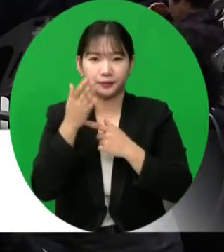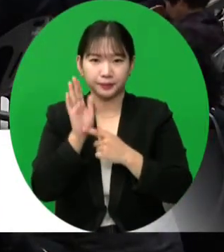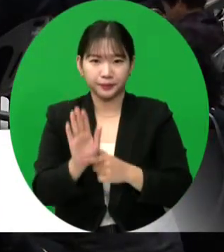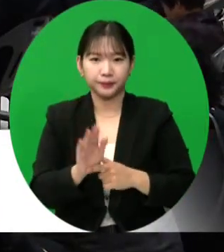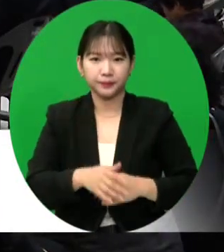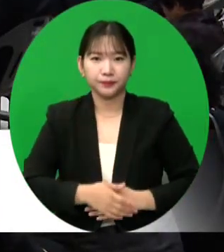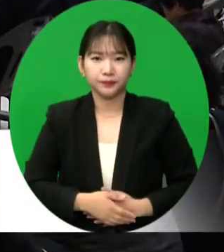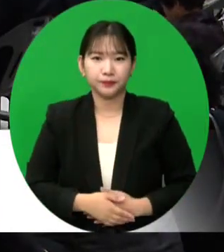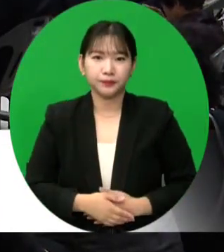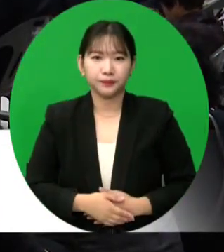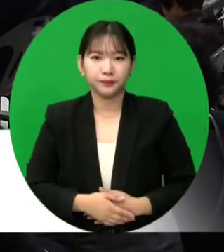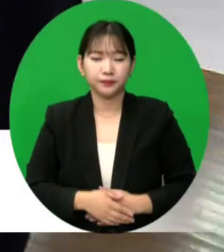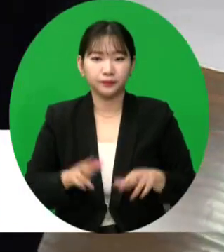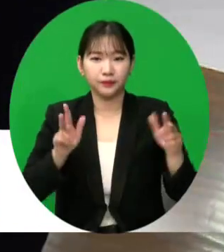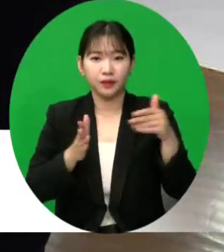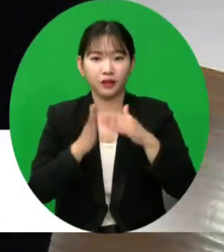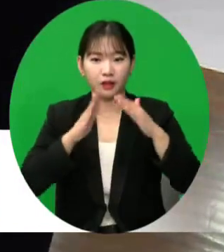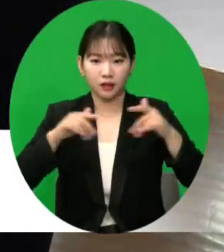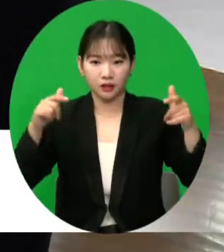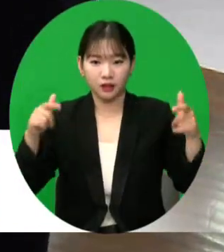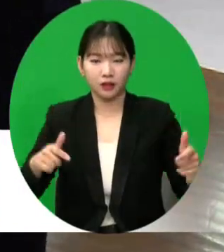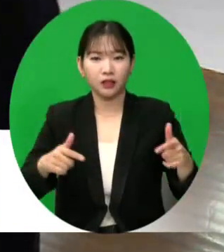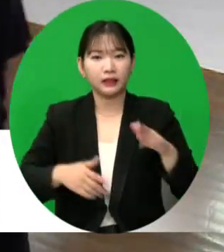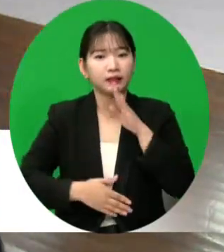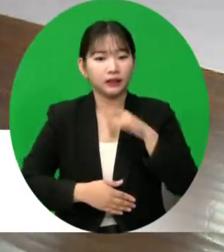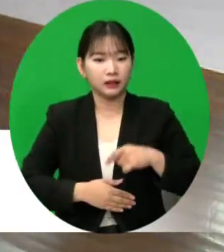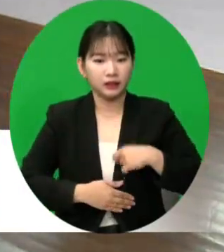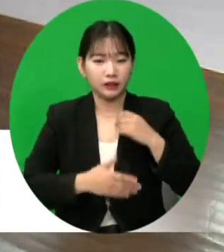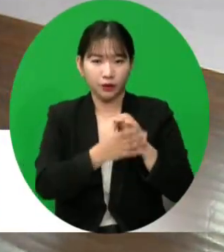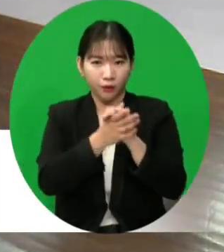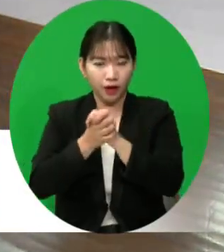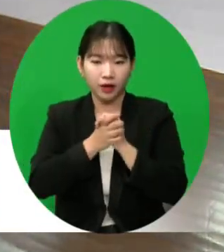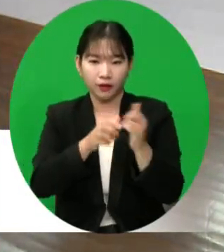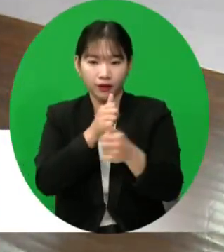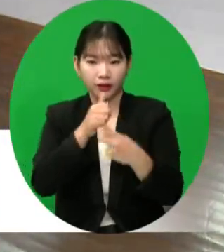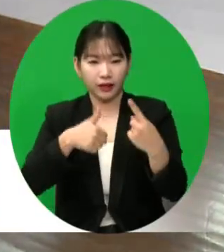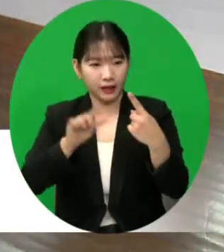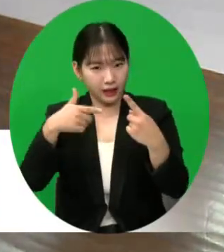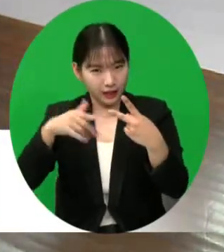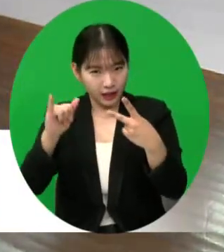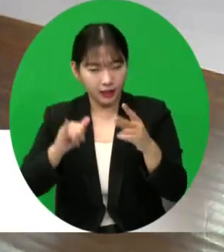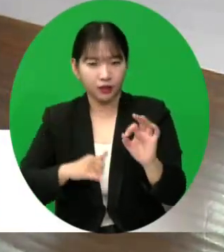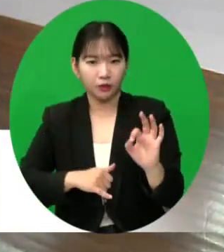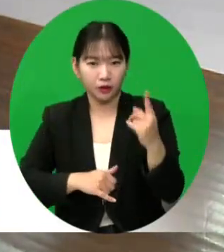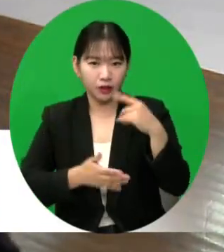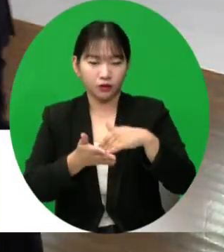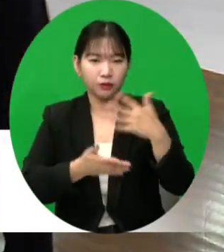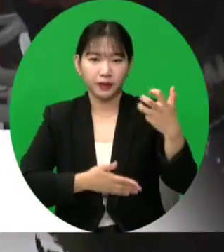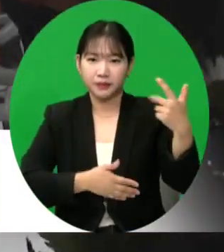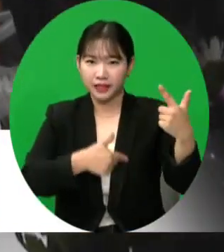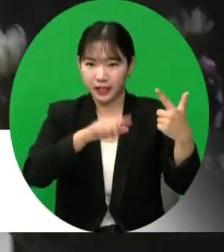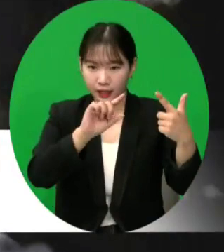말했습니다. 현재까지 전남에서는 진실화해위원회 1, 2기를 통해 87건,